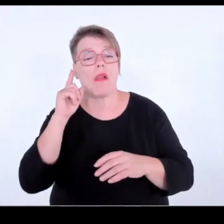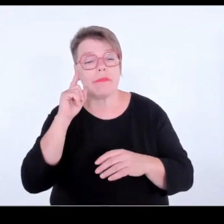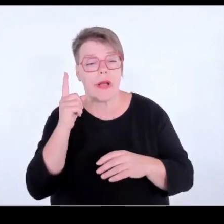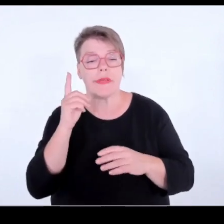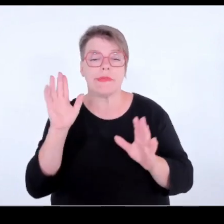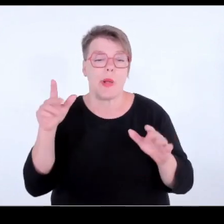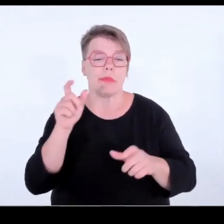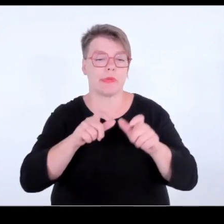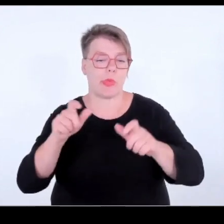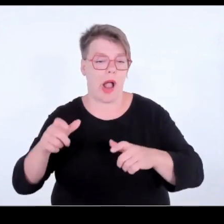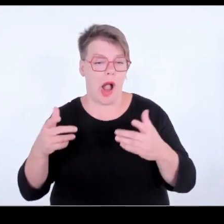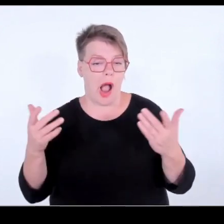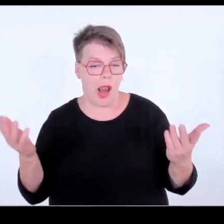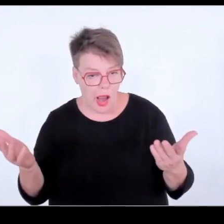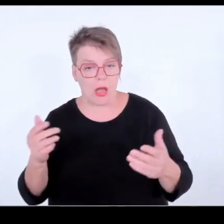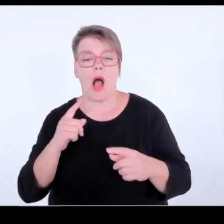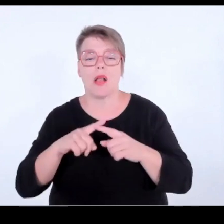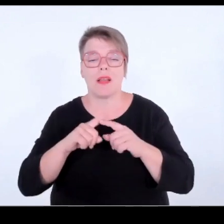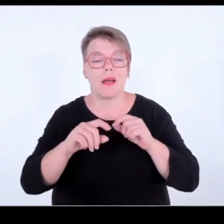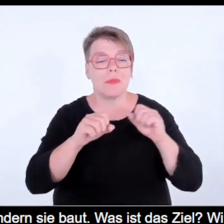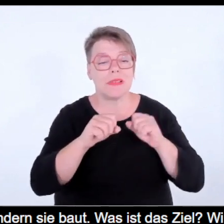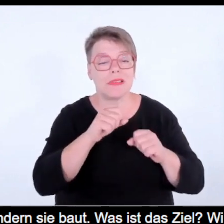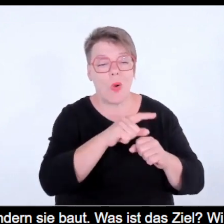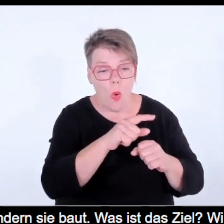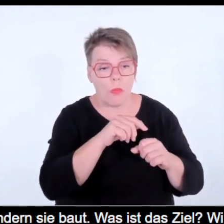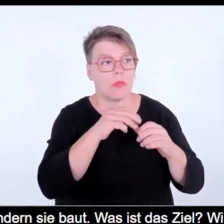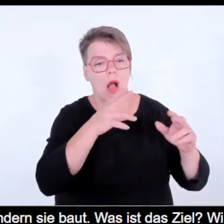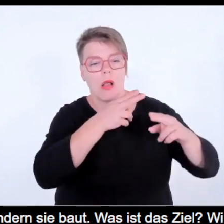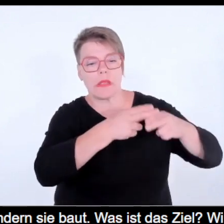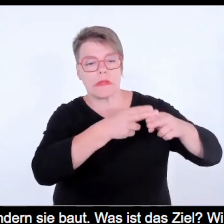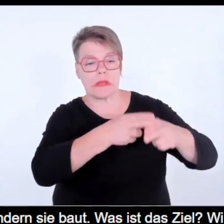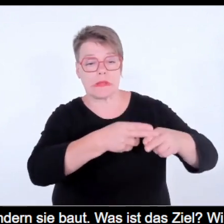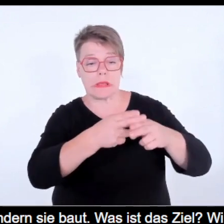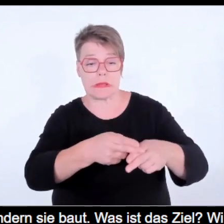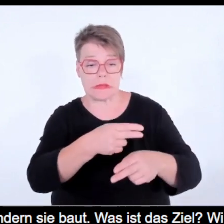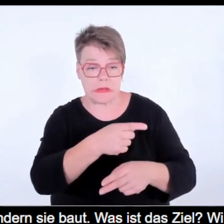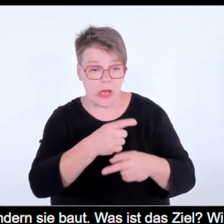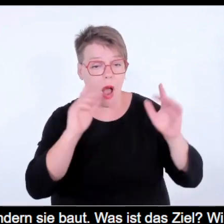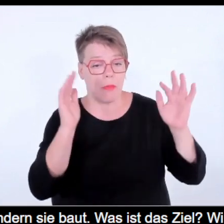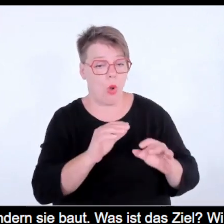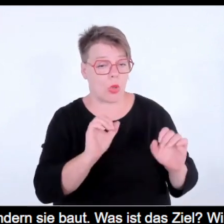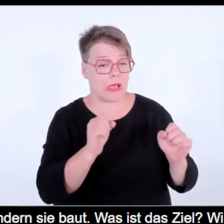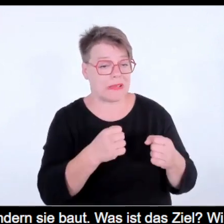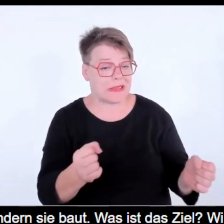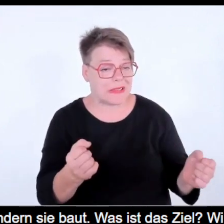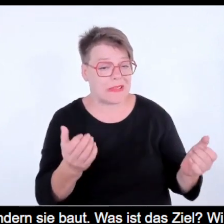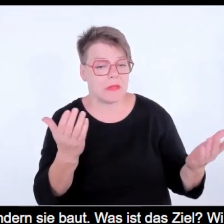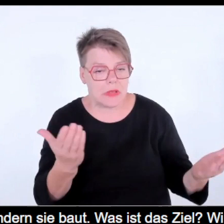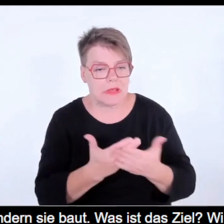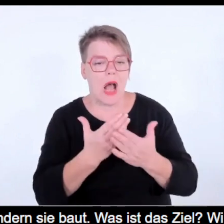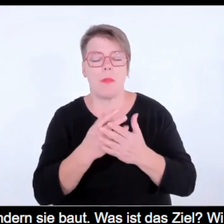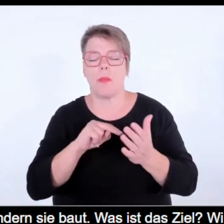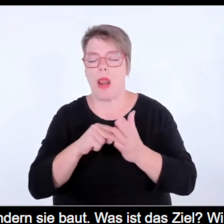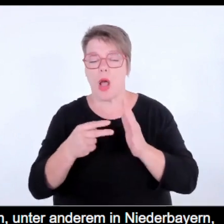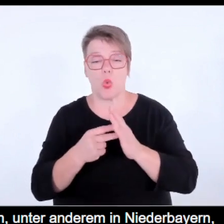Krise ergänzend zum Bauprogramm dann auch die staatlichen Genehmigungen, beispielsweise beim Hochschulbau, bei Krankenhausbau nochmal massiv zu beschleunigen. Also es führt zu